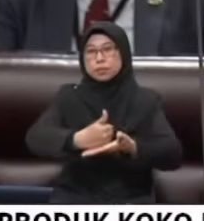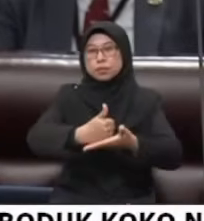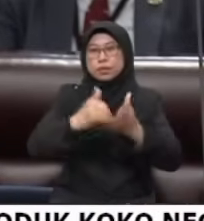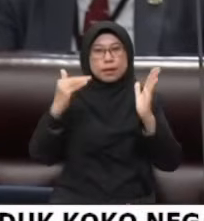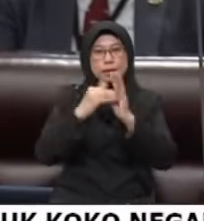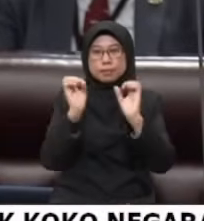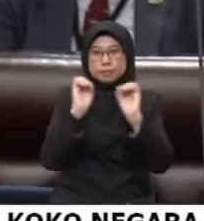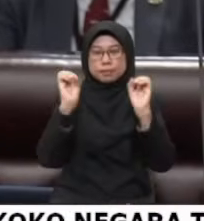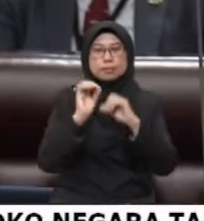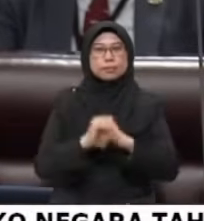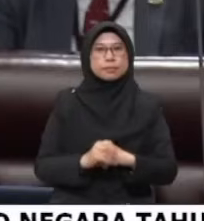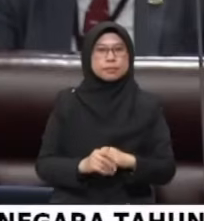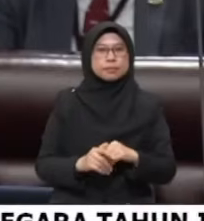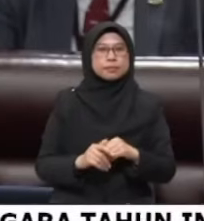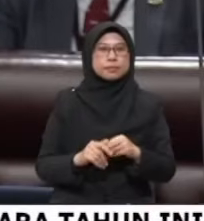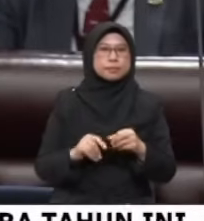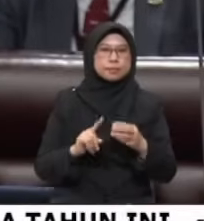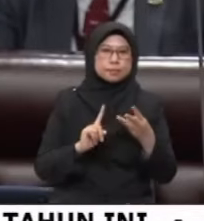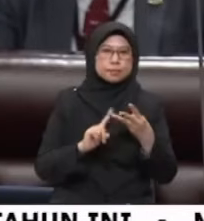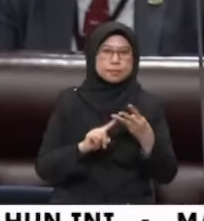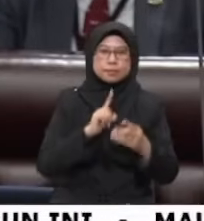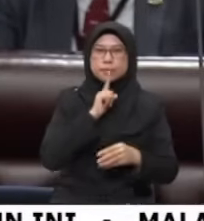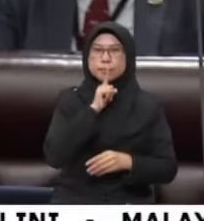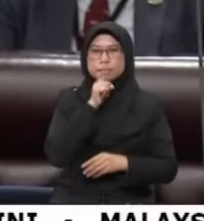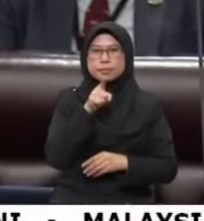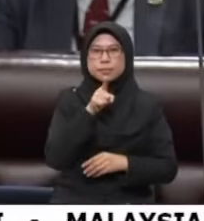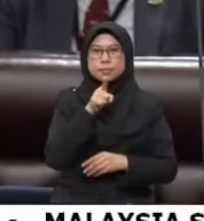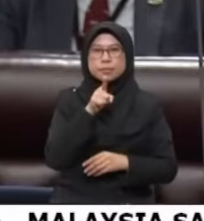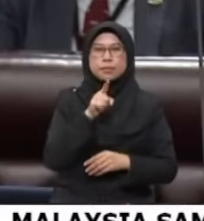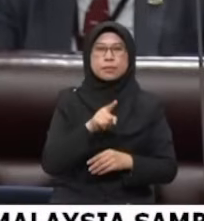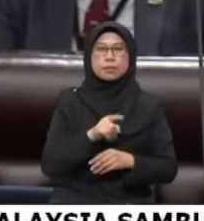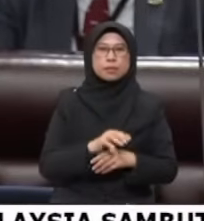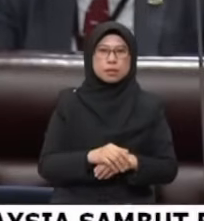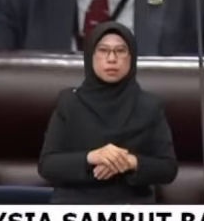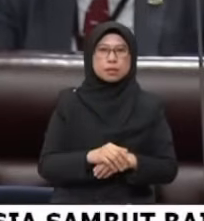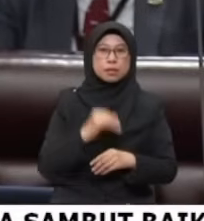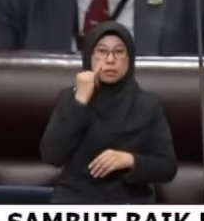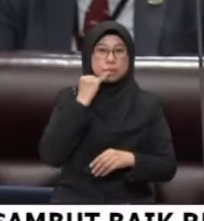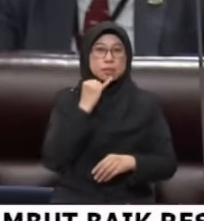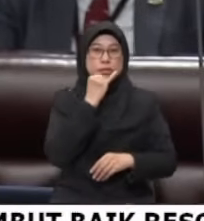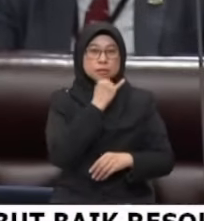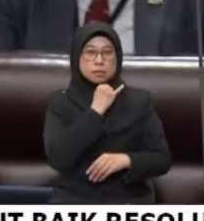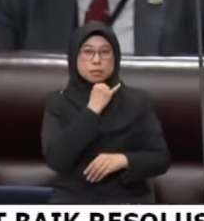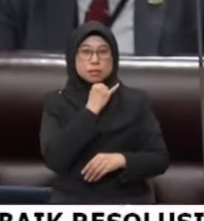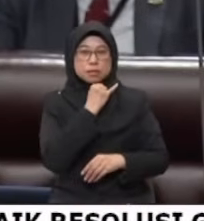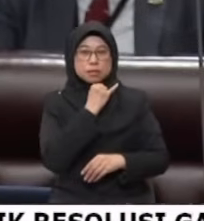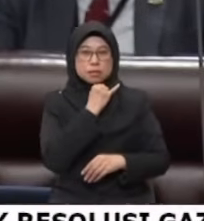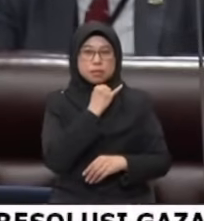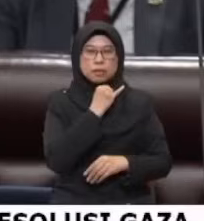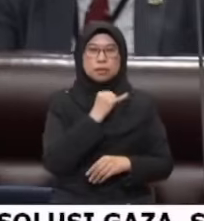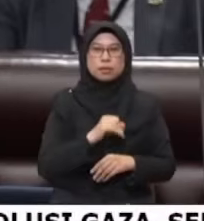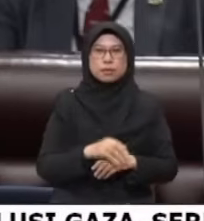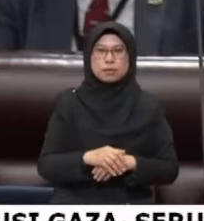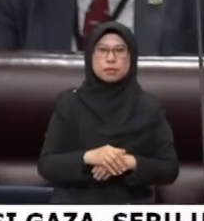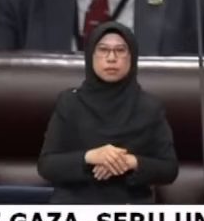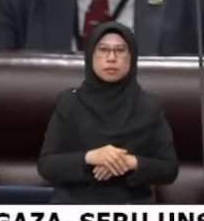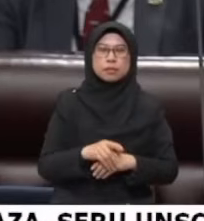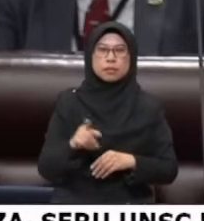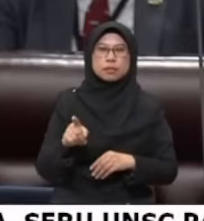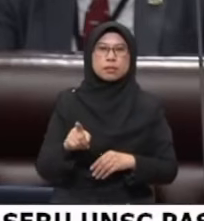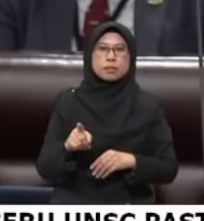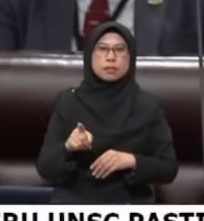terhalang dan yang ketiga memastikanability Israel terhadap pelanggaran undang-undang